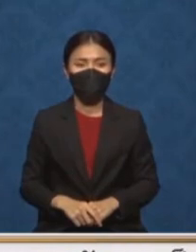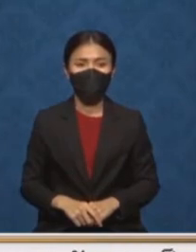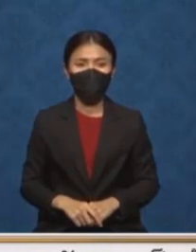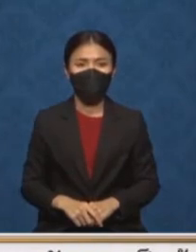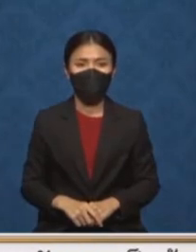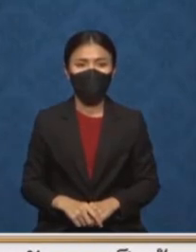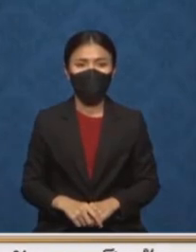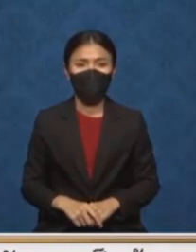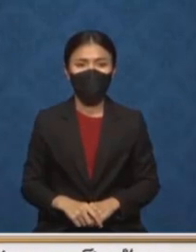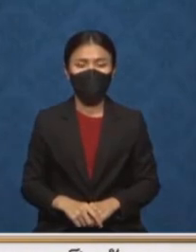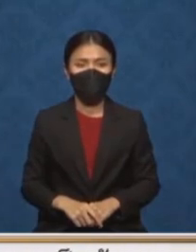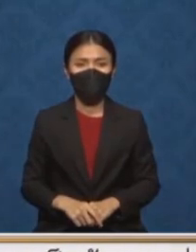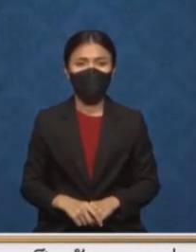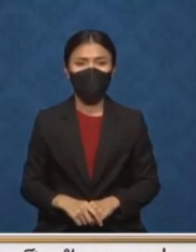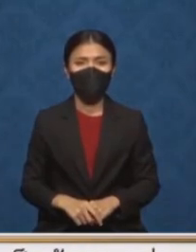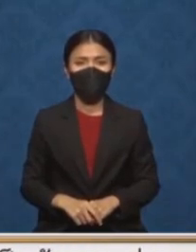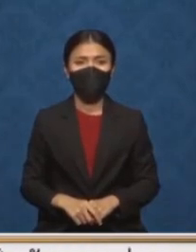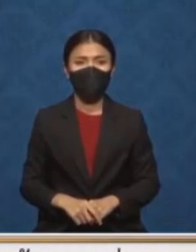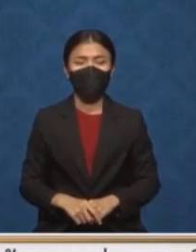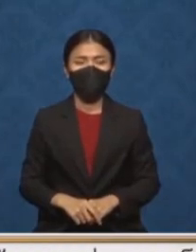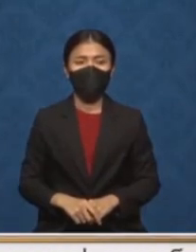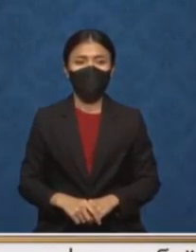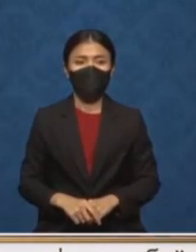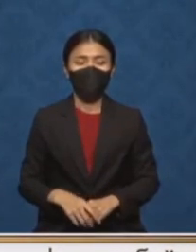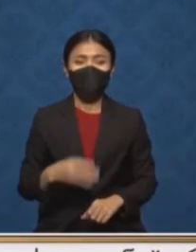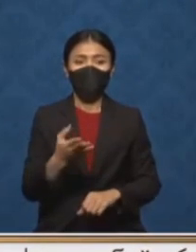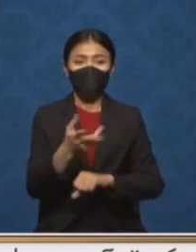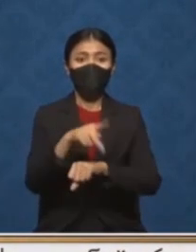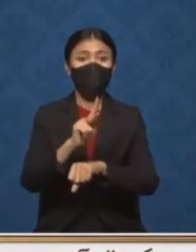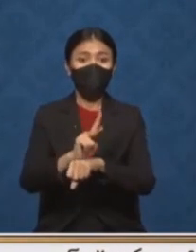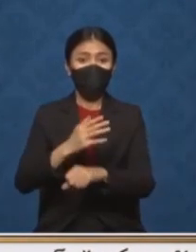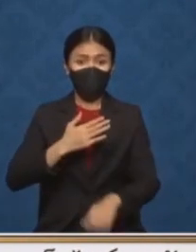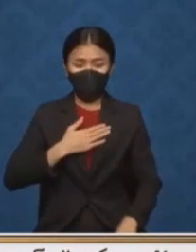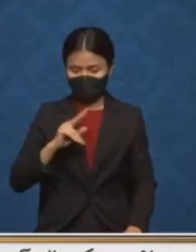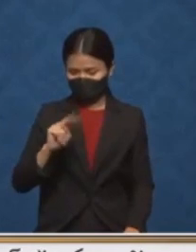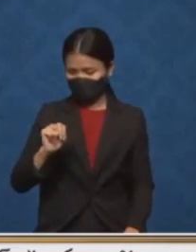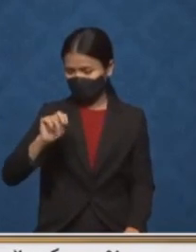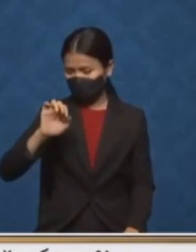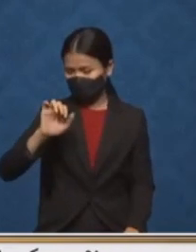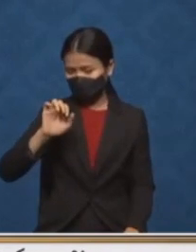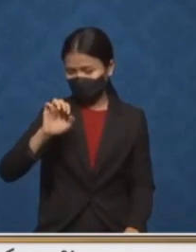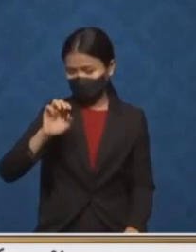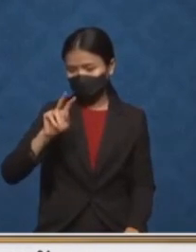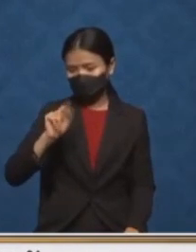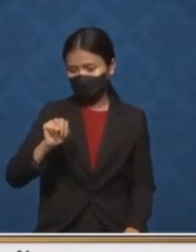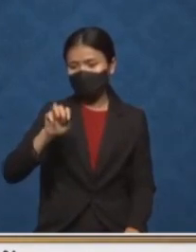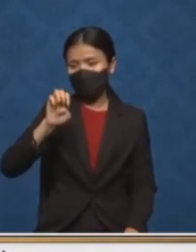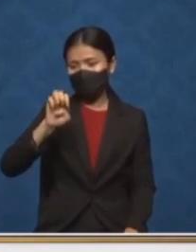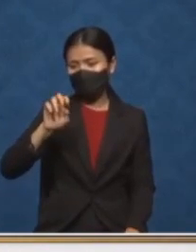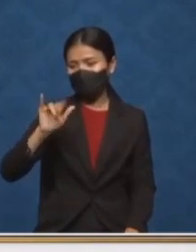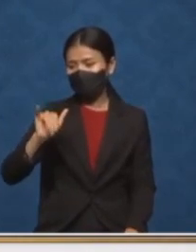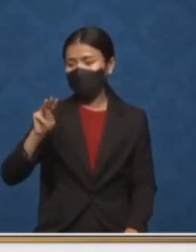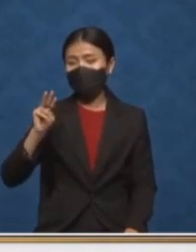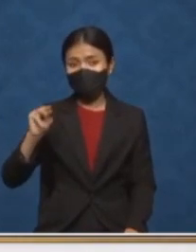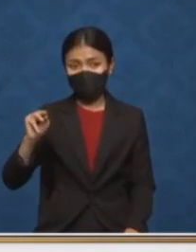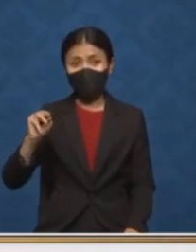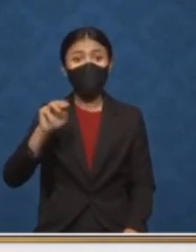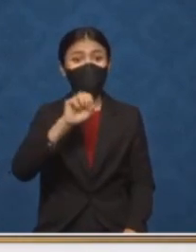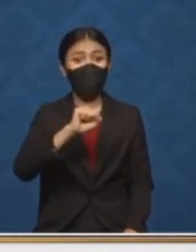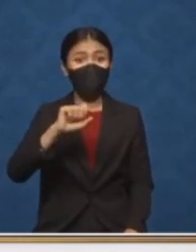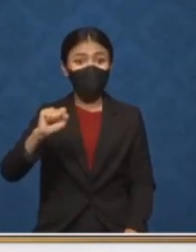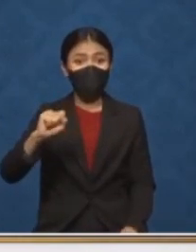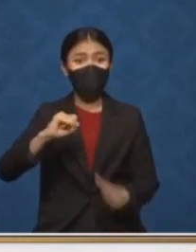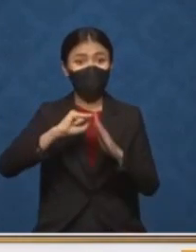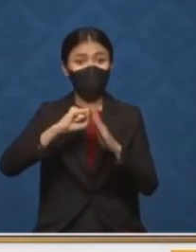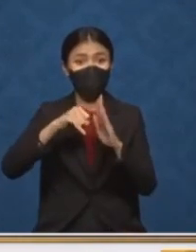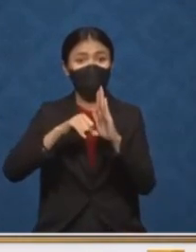กับเรีนท่ประทสัภาที่ขอรบกผม นิยมเวชกาม่า สมาชิสัภาพูดแนลสดอน จัหวดสกลนอคอน